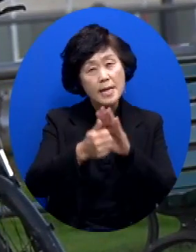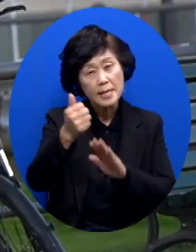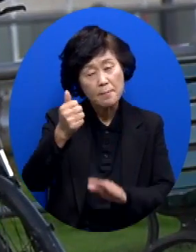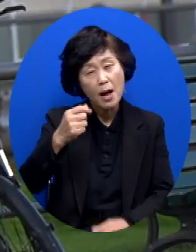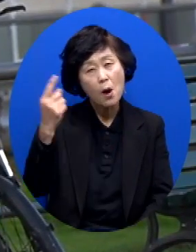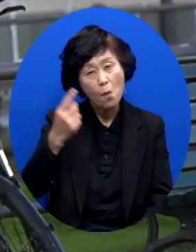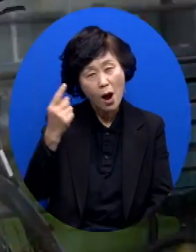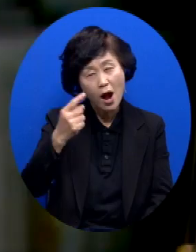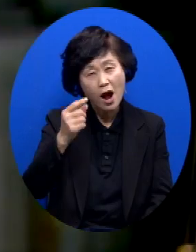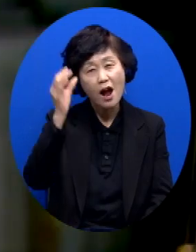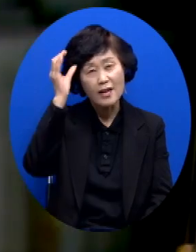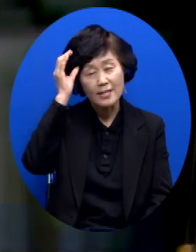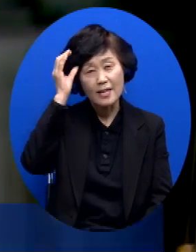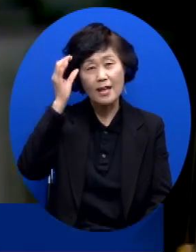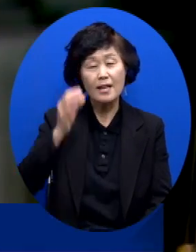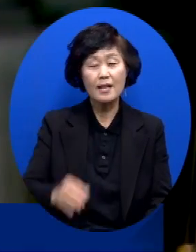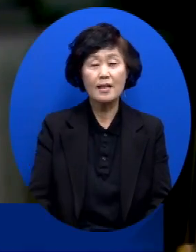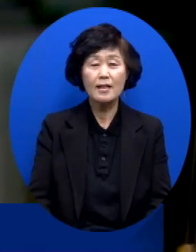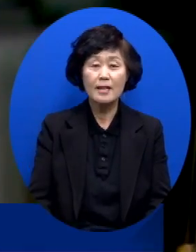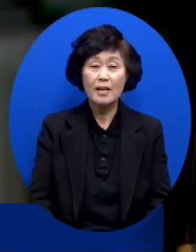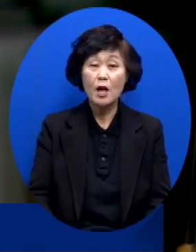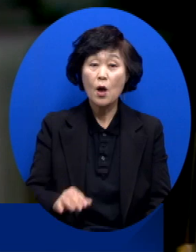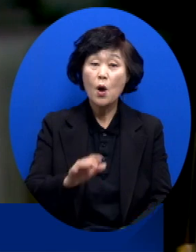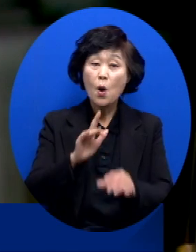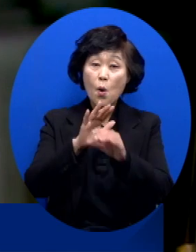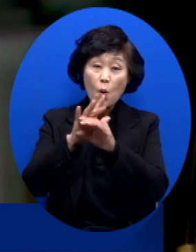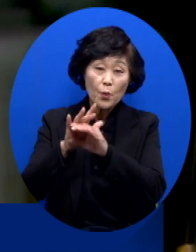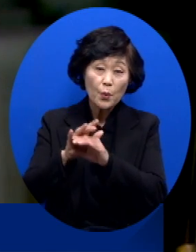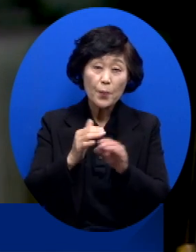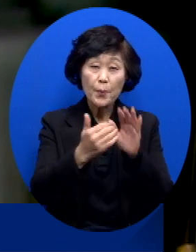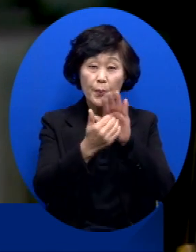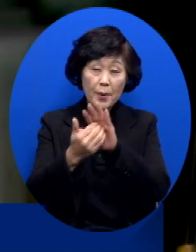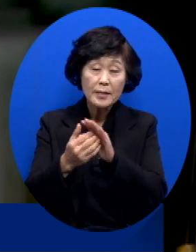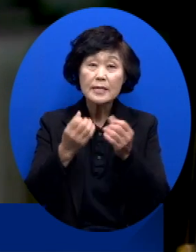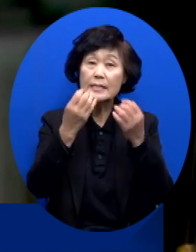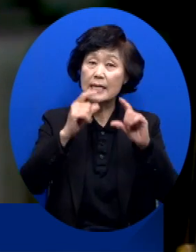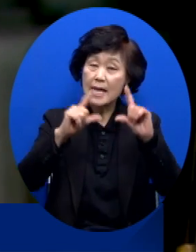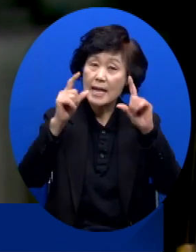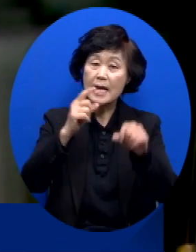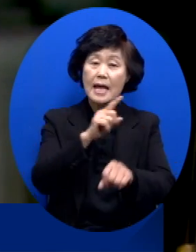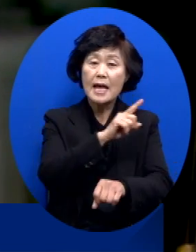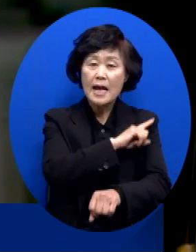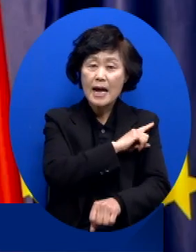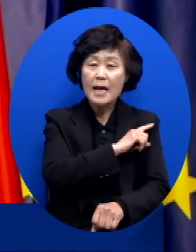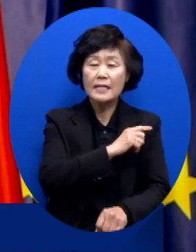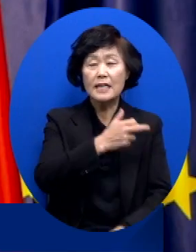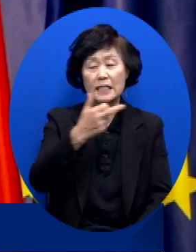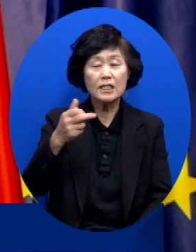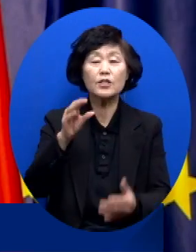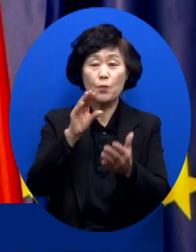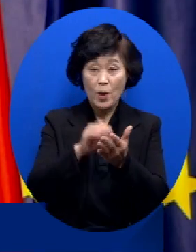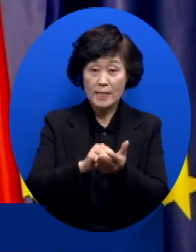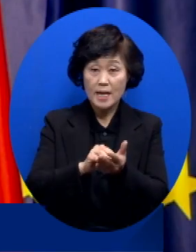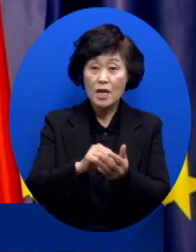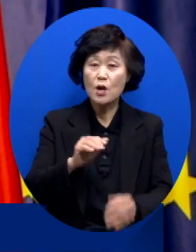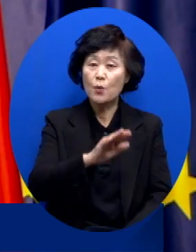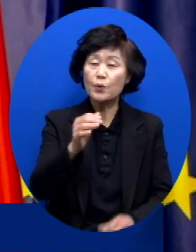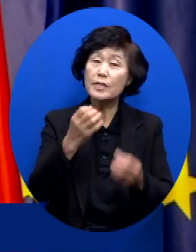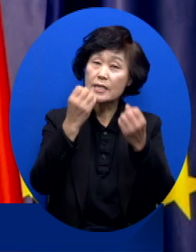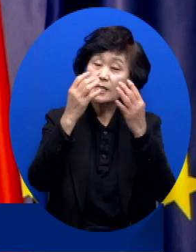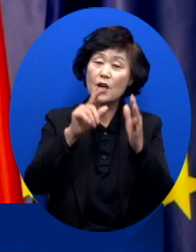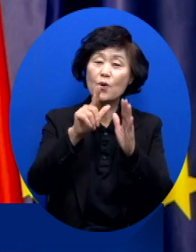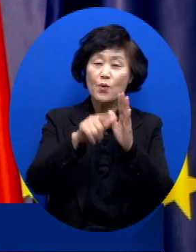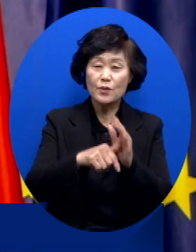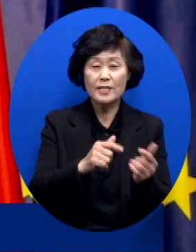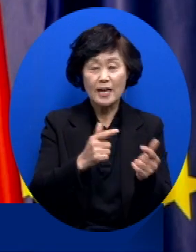전망했습니다. Corona in den Griff zu bekommen, das ist die eine große Aufgabe im neuen Jahr. Wir brechen auf in eine neue